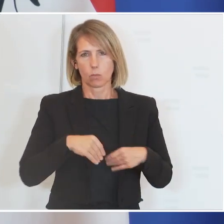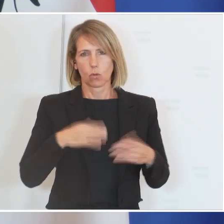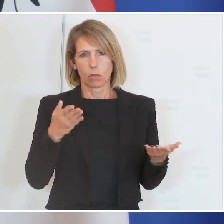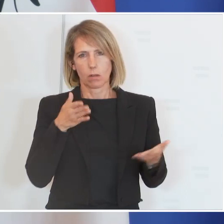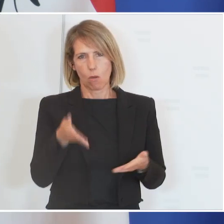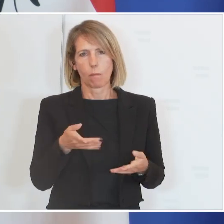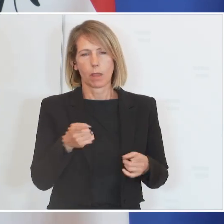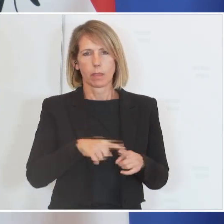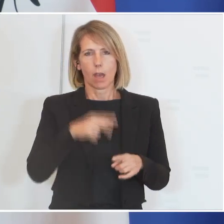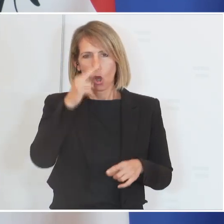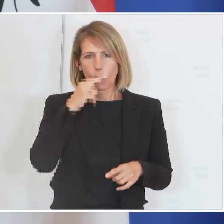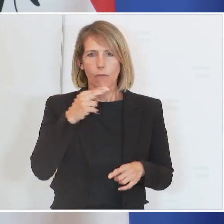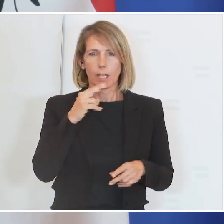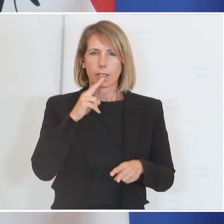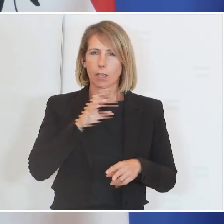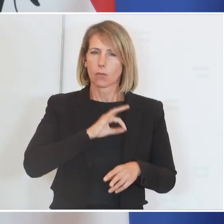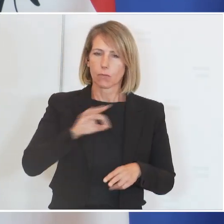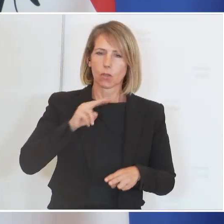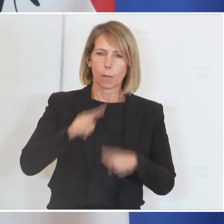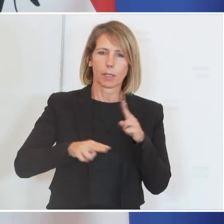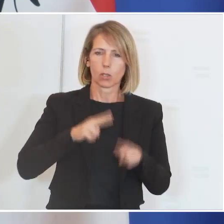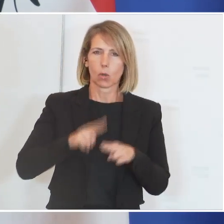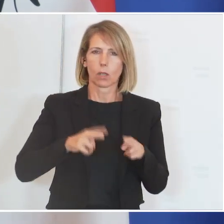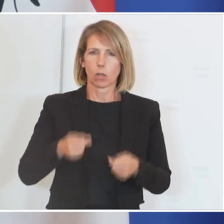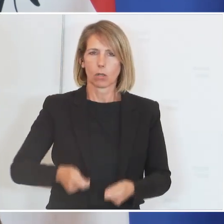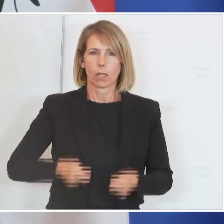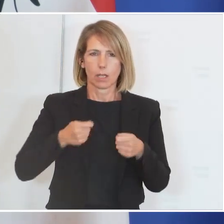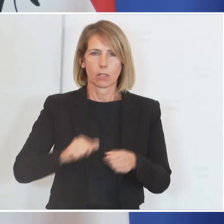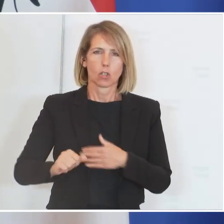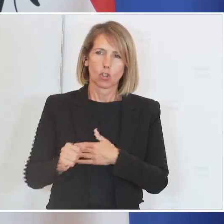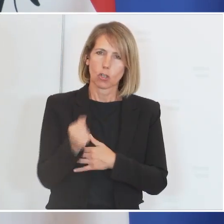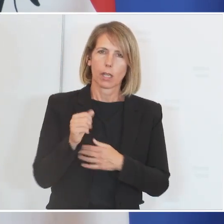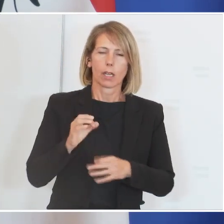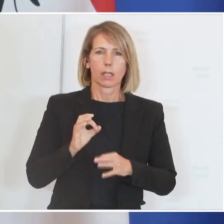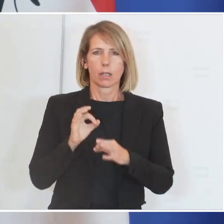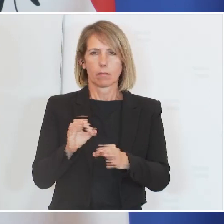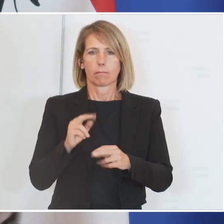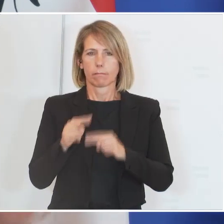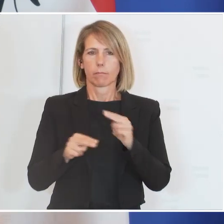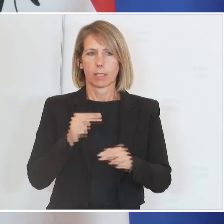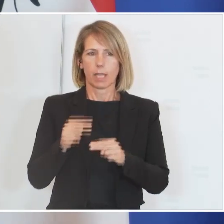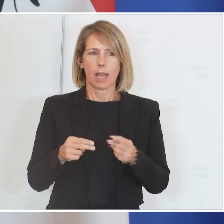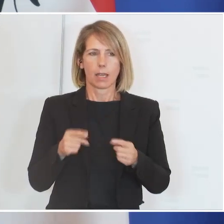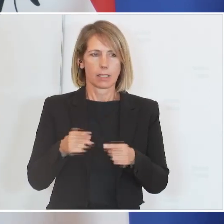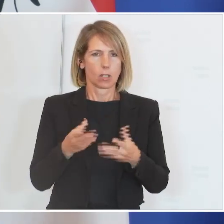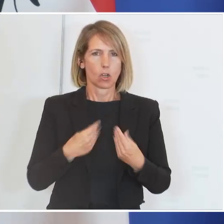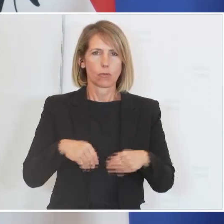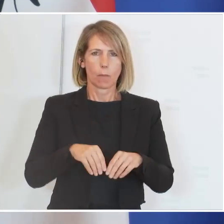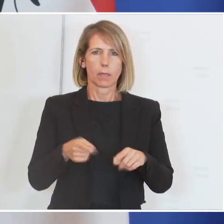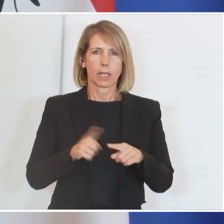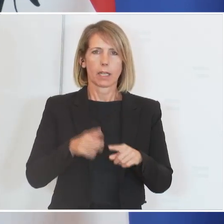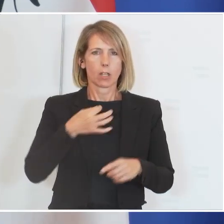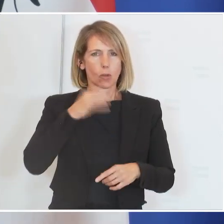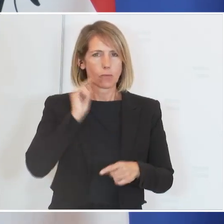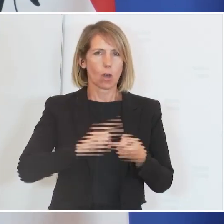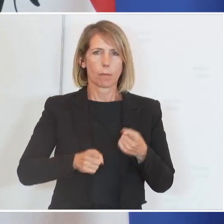an der Betreuung und Erziehung der Kinder stärker beteiligen, eine stärkere Väterbeteiligung. Das ist familienpolitisch wie frauenpolitisch